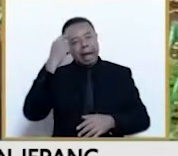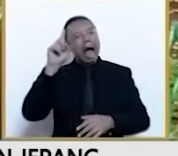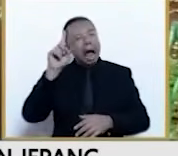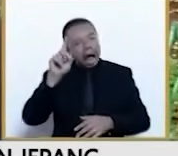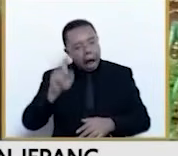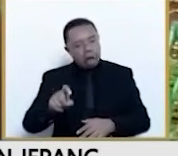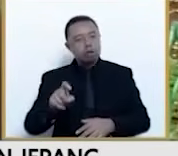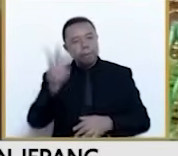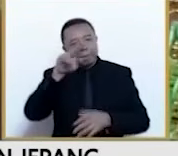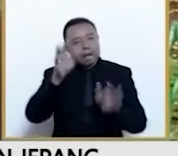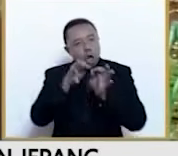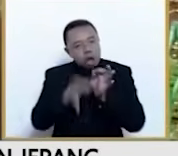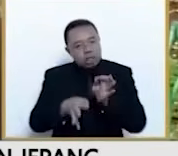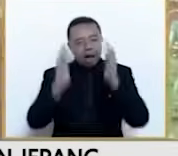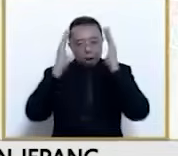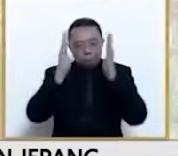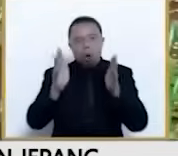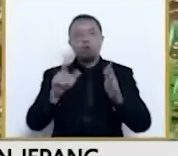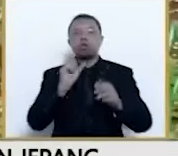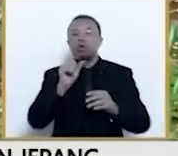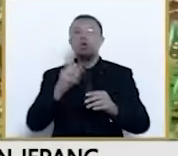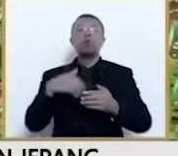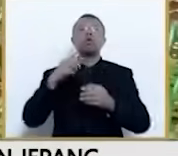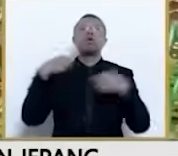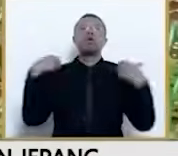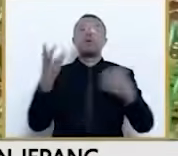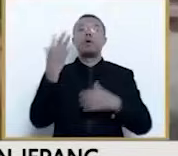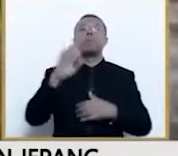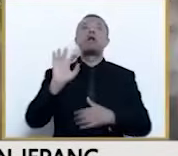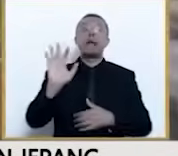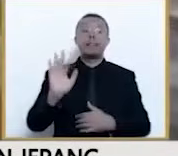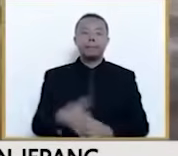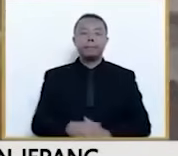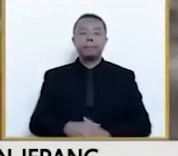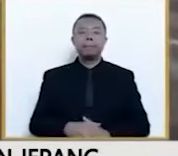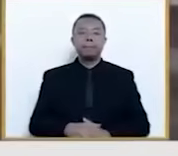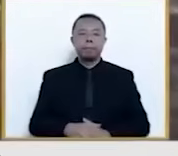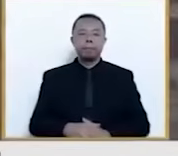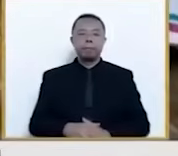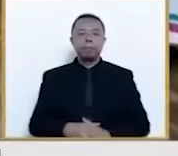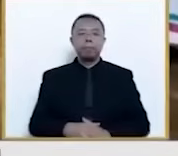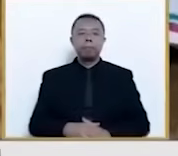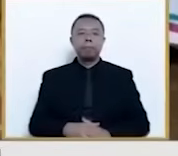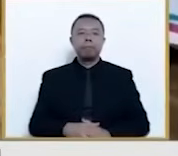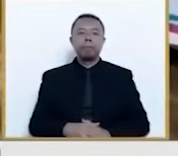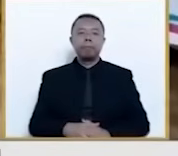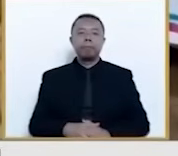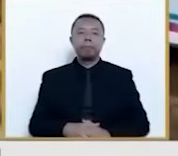hal yang perlu untuk mendapatkan fokus, terutama untuk gubernur-gubernur selanjutnya gitu.